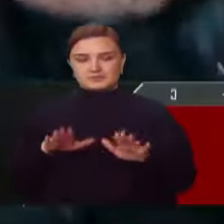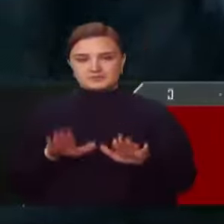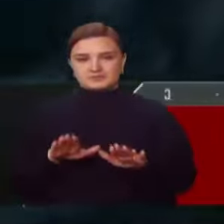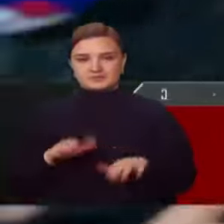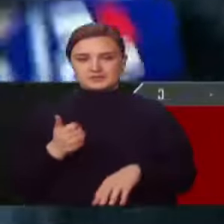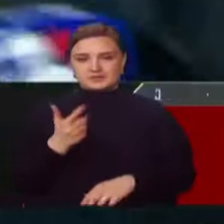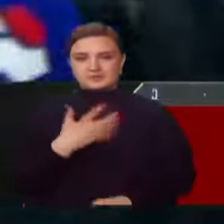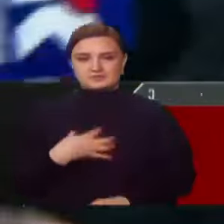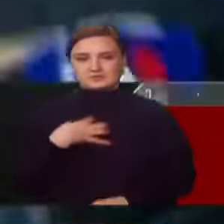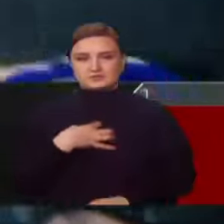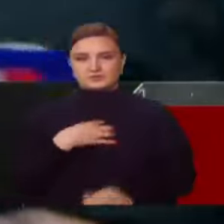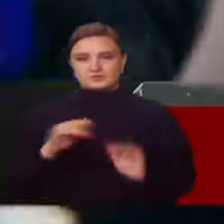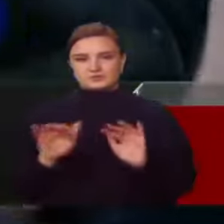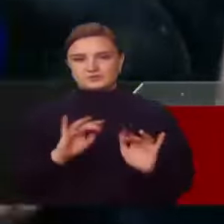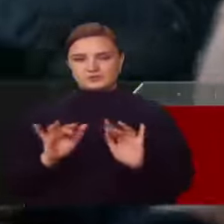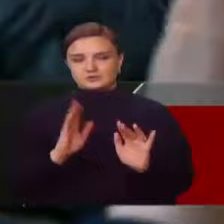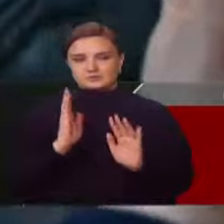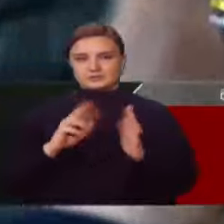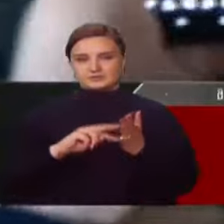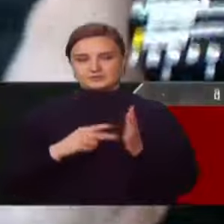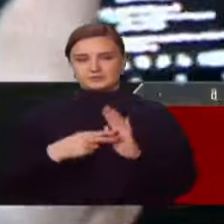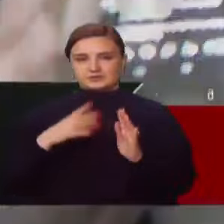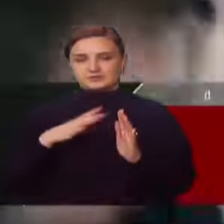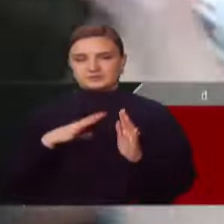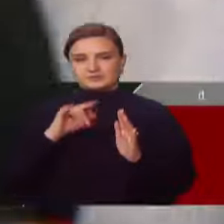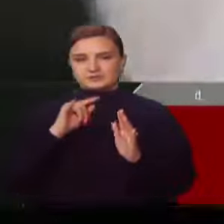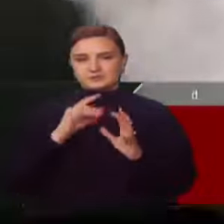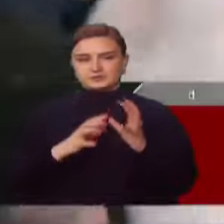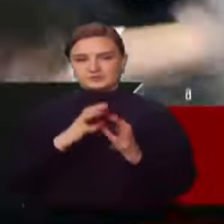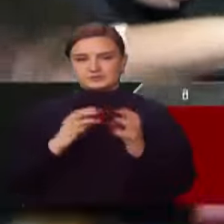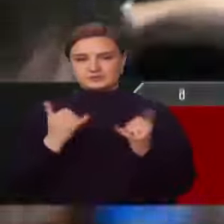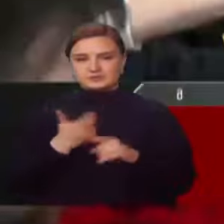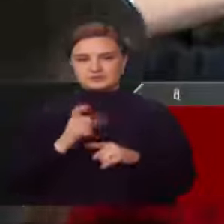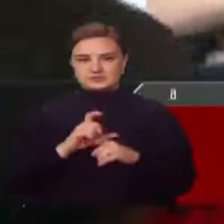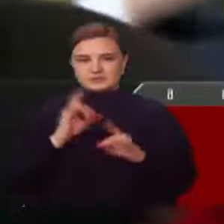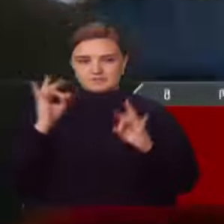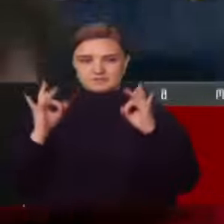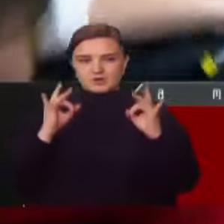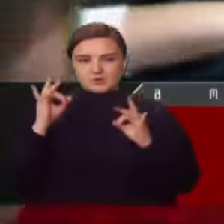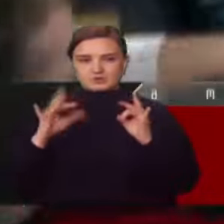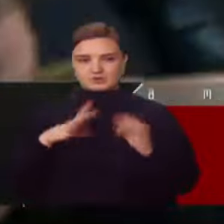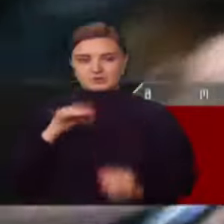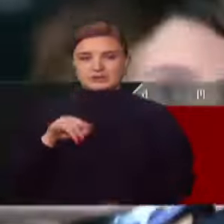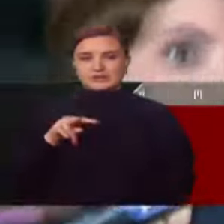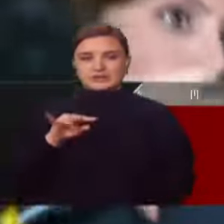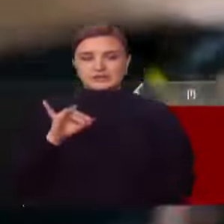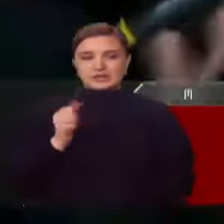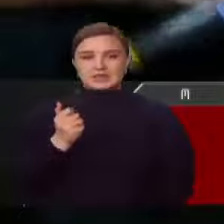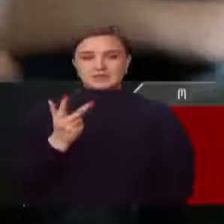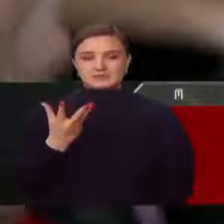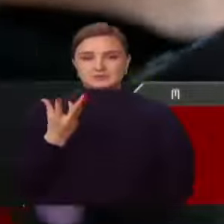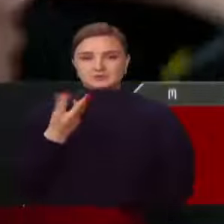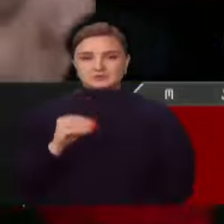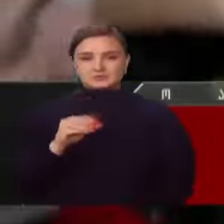რამდენიმე მნიშვნელოვანი ღონისძიება არის დაგეგმილი. თბილისის საერთაშორისო აეროპორტში კი დღეს ძალიან დიდი ხმაური იყო. ილია თოფურიამ რამდენიმე წუთი